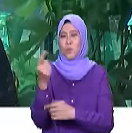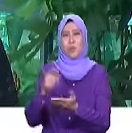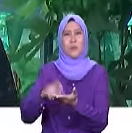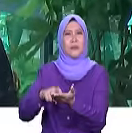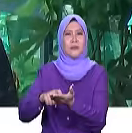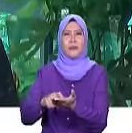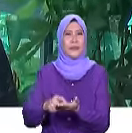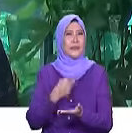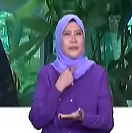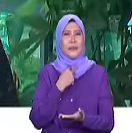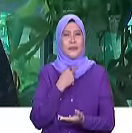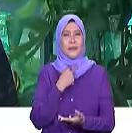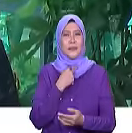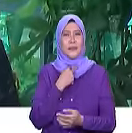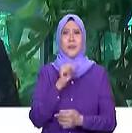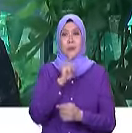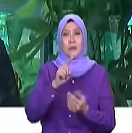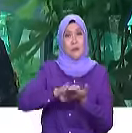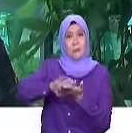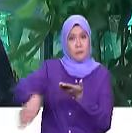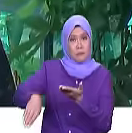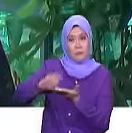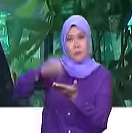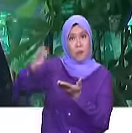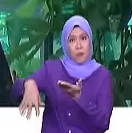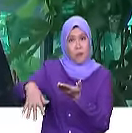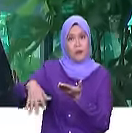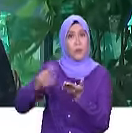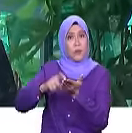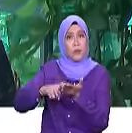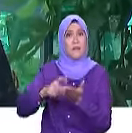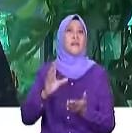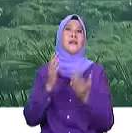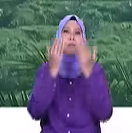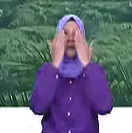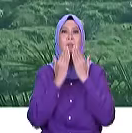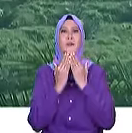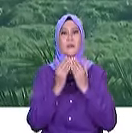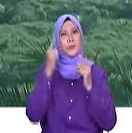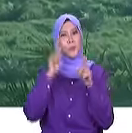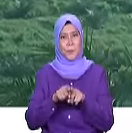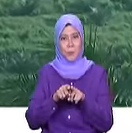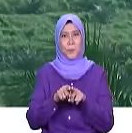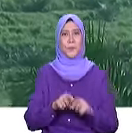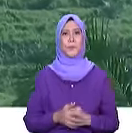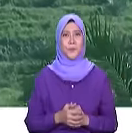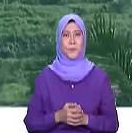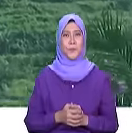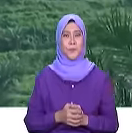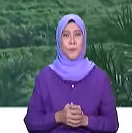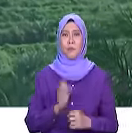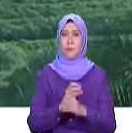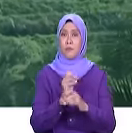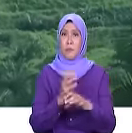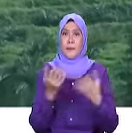kalau dikata dimasukkan atau dilupuskan tu, alhamdulillah kita setuju sangatlah. Menerusi